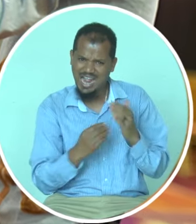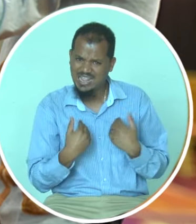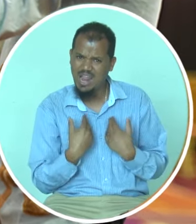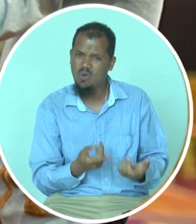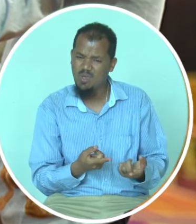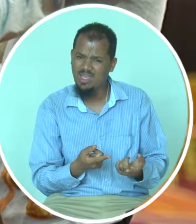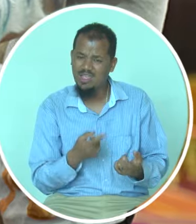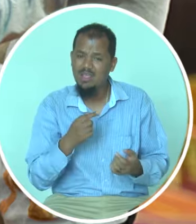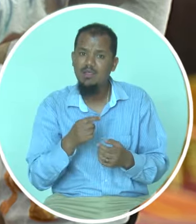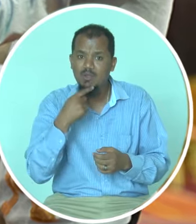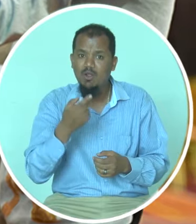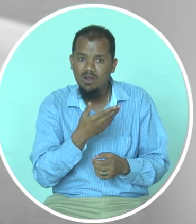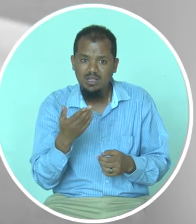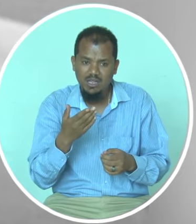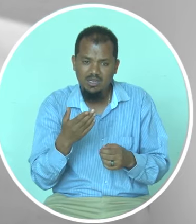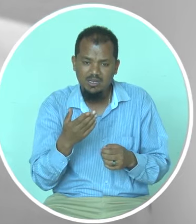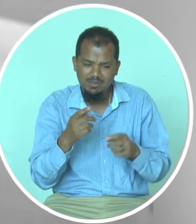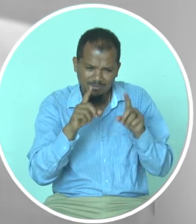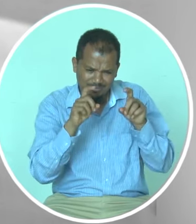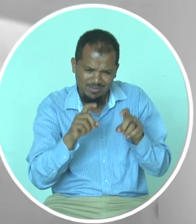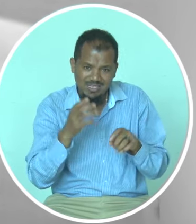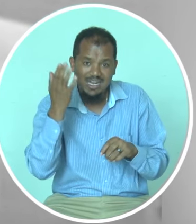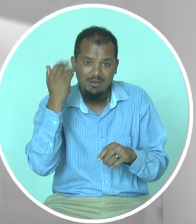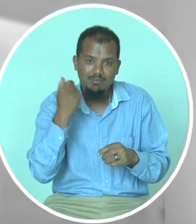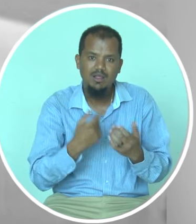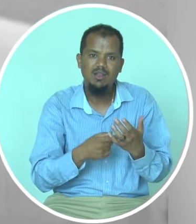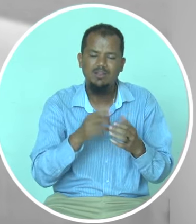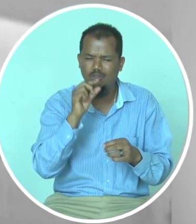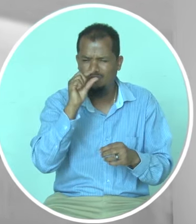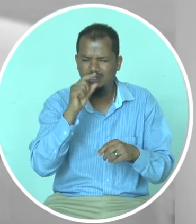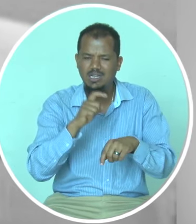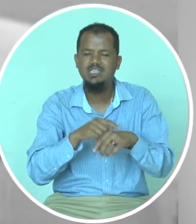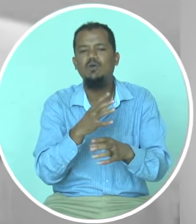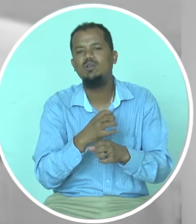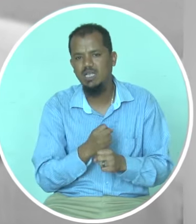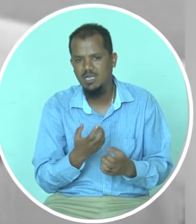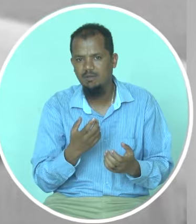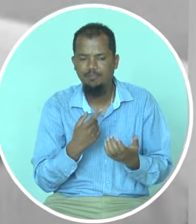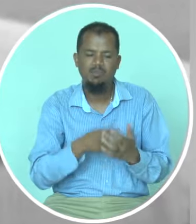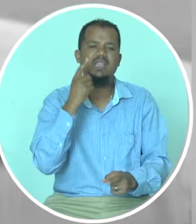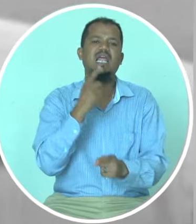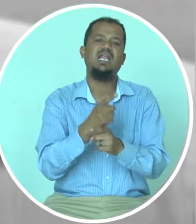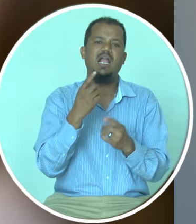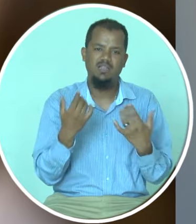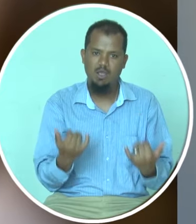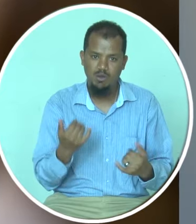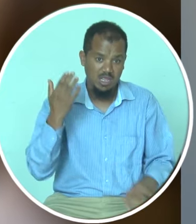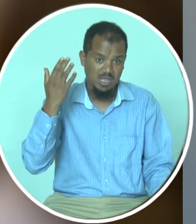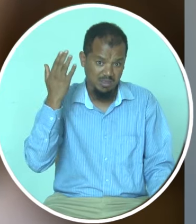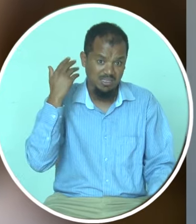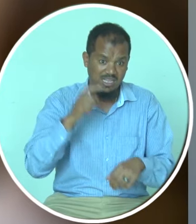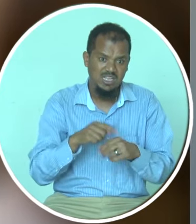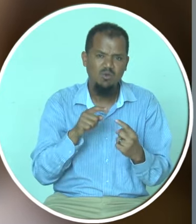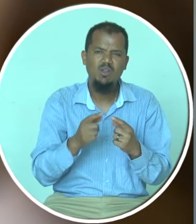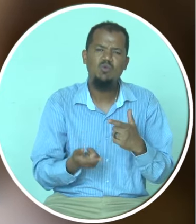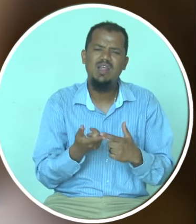ስርዓቱ እንዴት ነው የሚለውን ነገር ቴስት ማድረግ ለነበረበት ያንን ኦልሞስት የተወሰነ ጊዜ ወሰደ ያ ተረጋግጣው ያን ጊዜ አልፎ